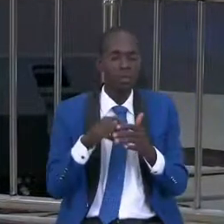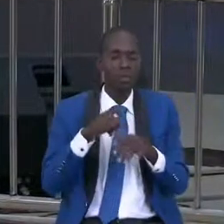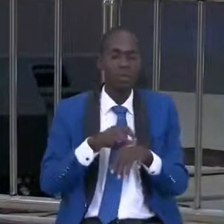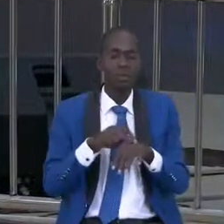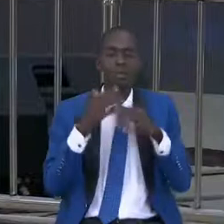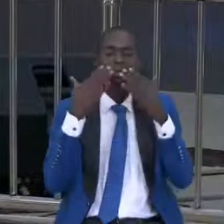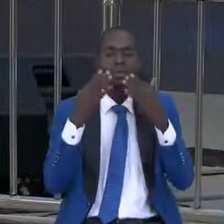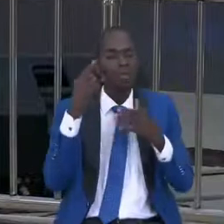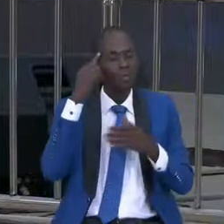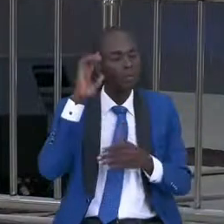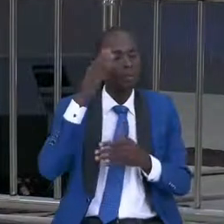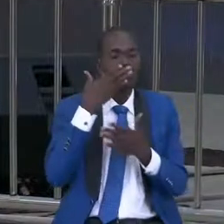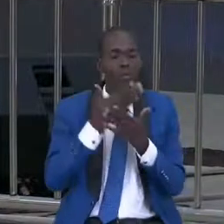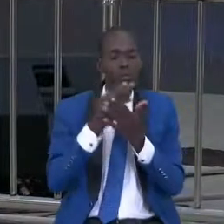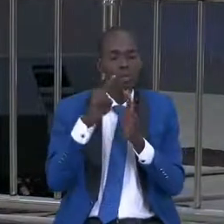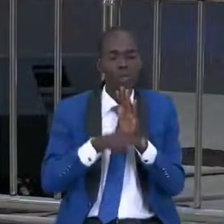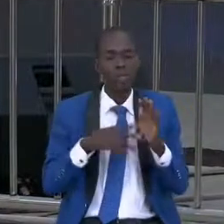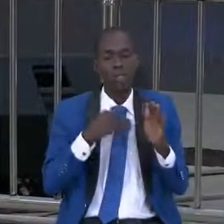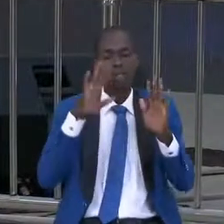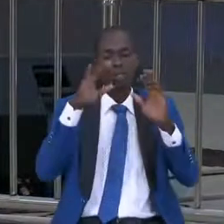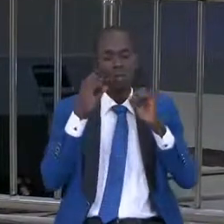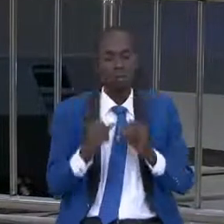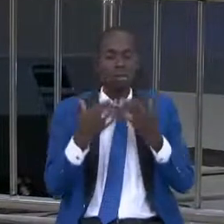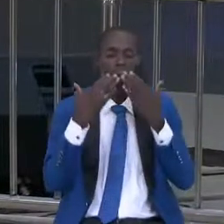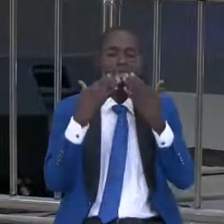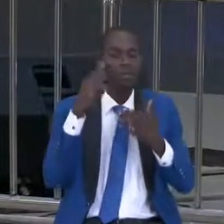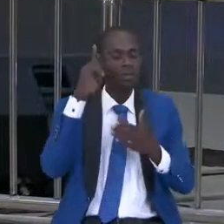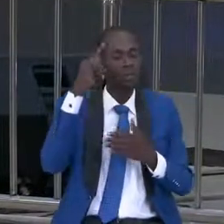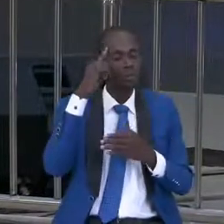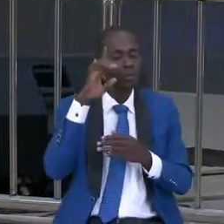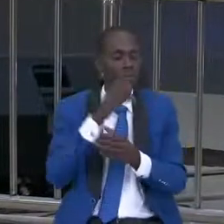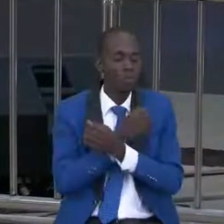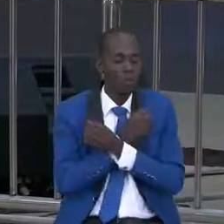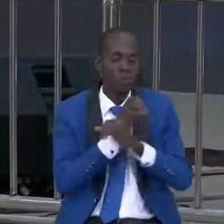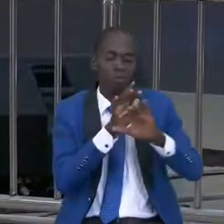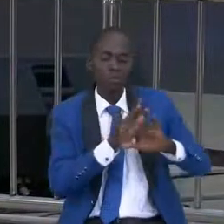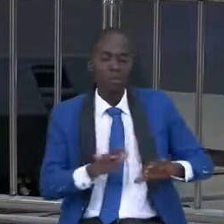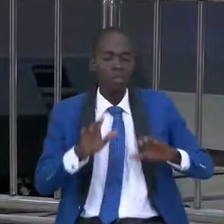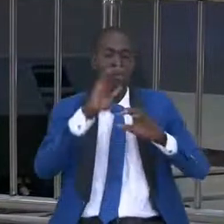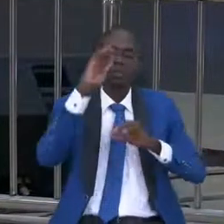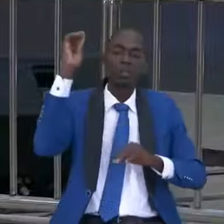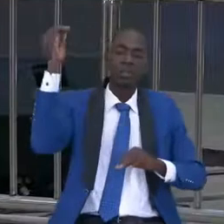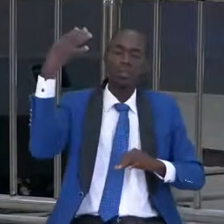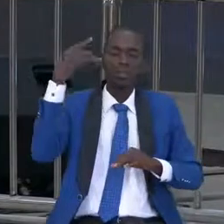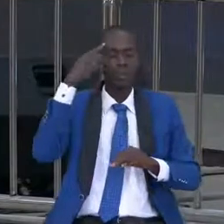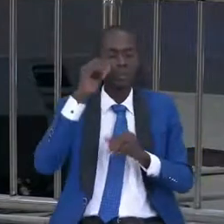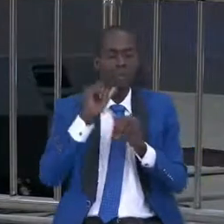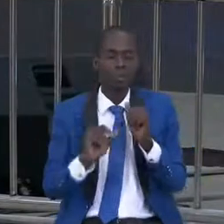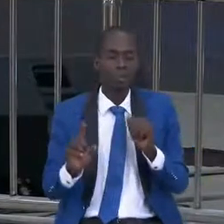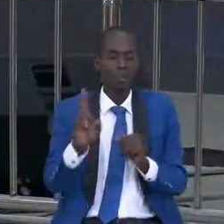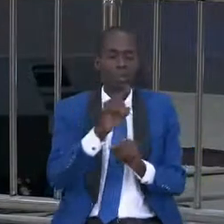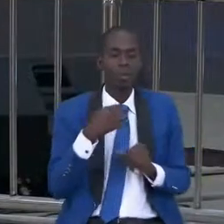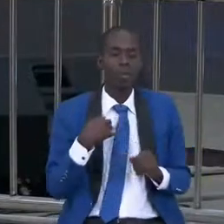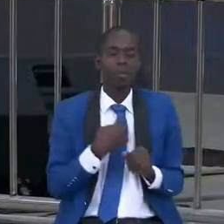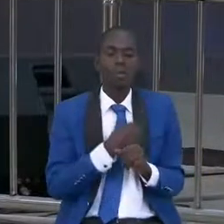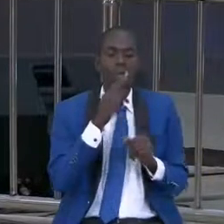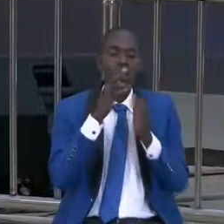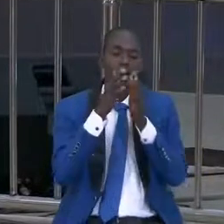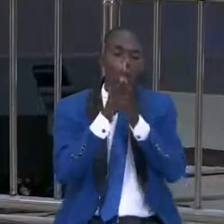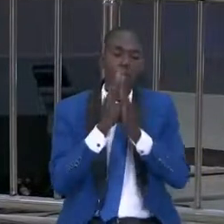ta bonté et merci pour ta puissance. Merci pour ton amour et ta miséricorde et ta grâce pour chacun de nous. Nous demandons,